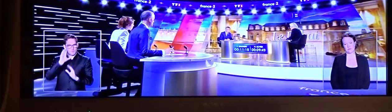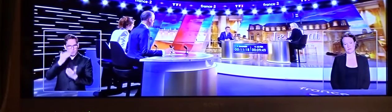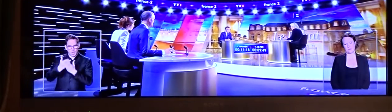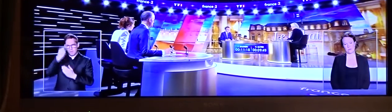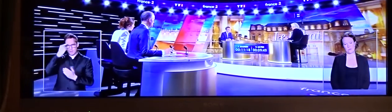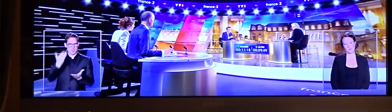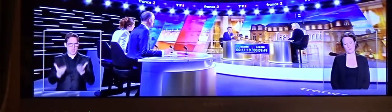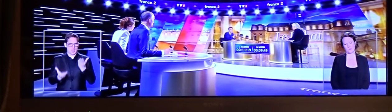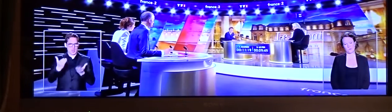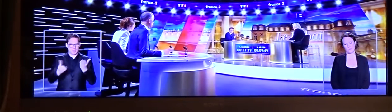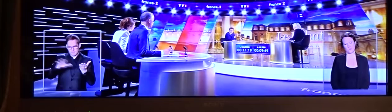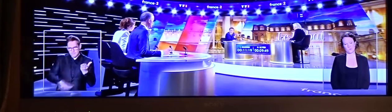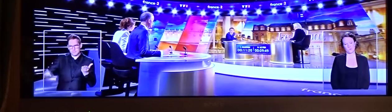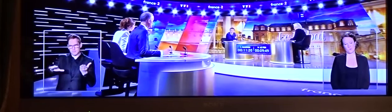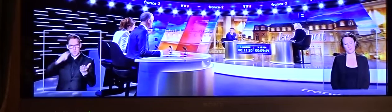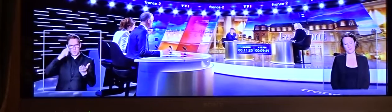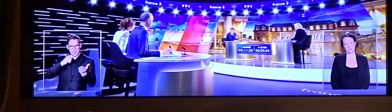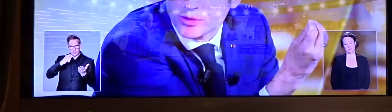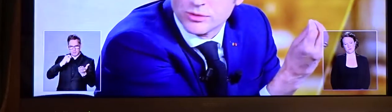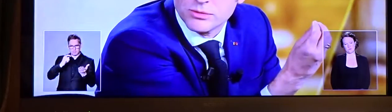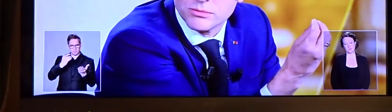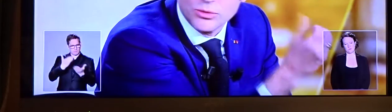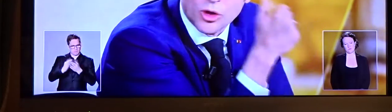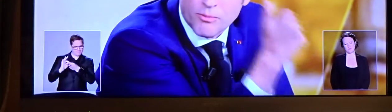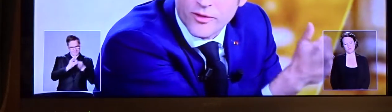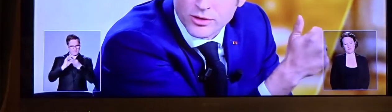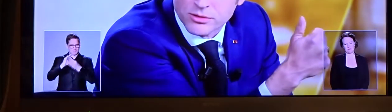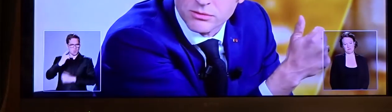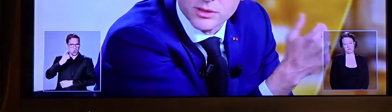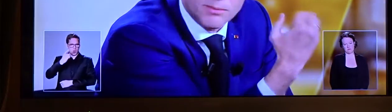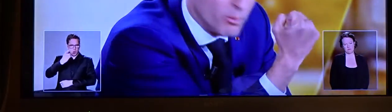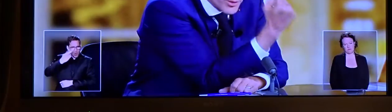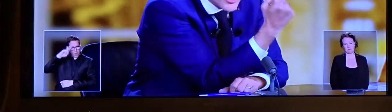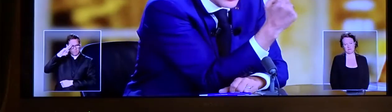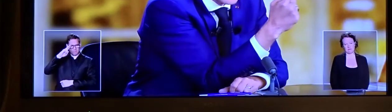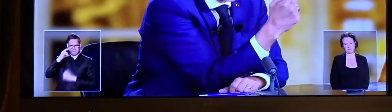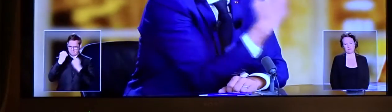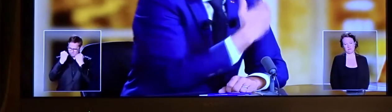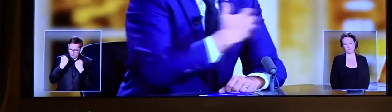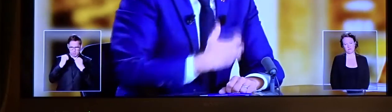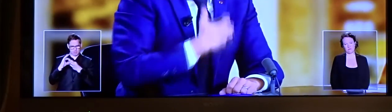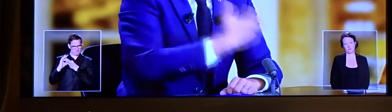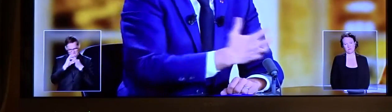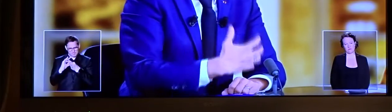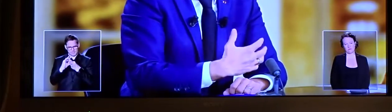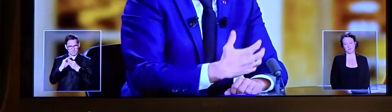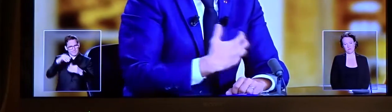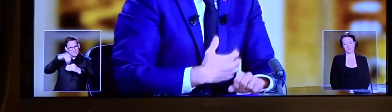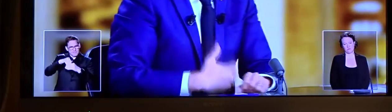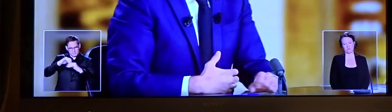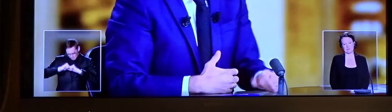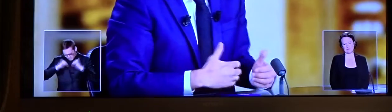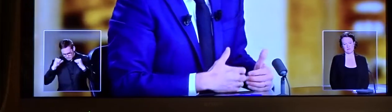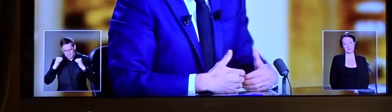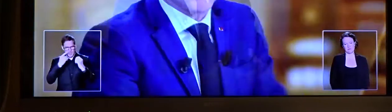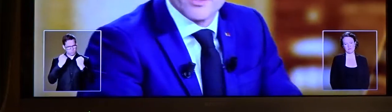des nations. Et donc c'est pour ça que l'Europe est si importante. Une Europe forte, qui peut peser, une Europe avec des puissances de défense fortes